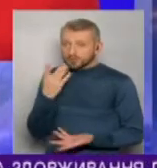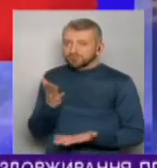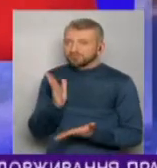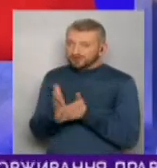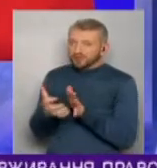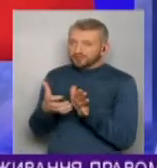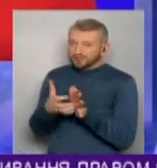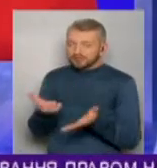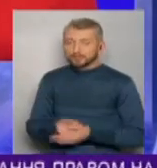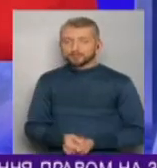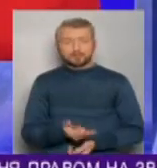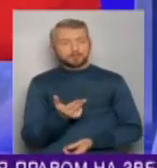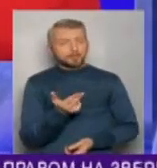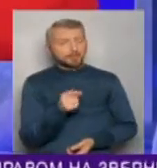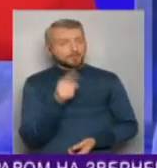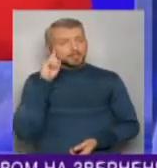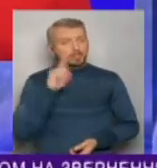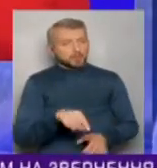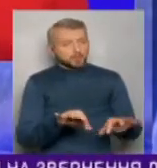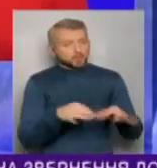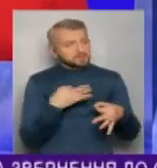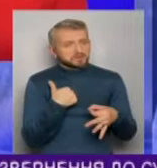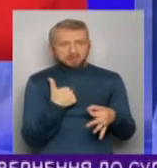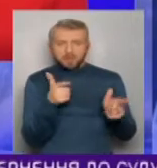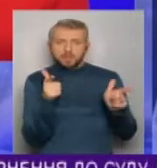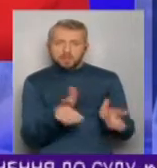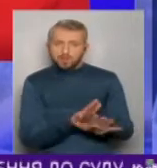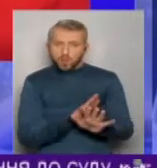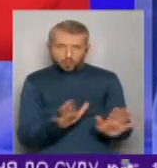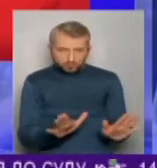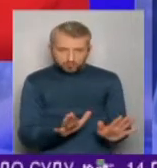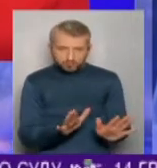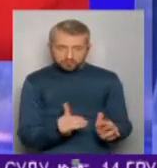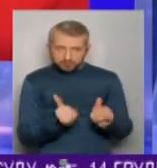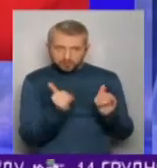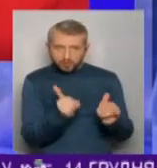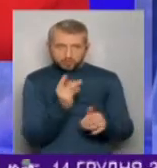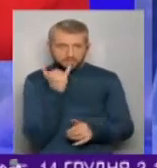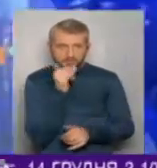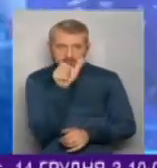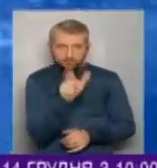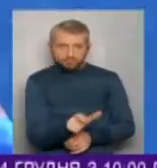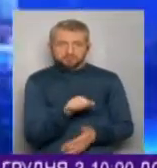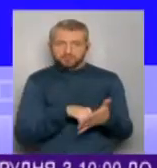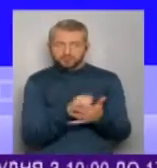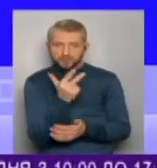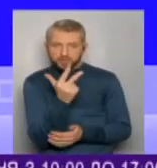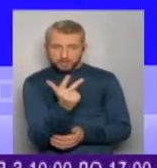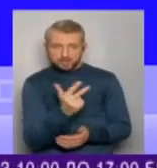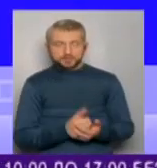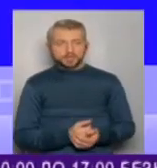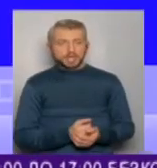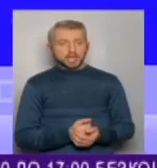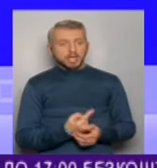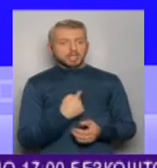недоліків. Ну, ви знаєте, я, дозвольте, не зовсім погодитися, шановним дозвонювачем, з трьох причин. Працювали, це я